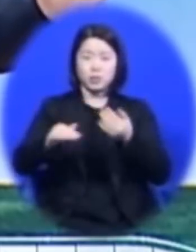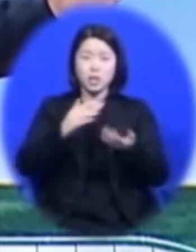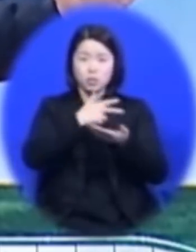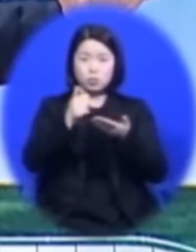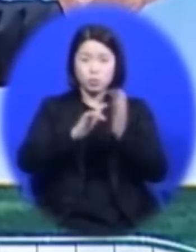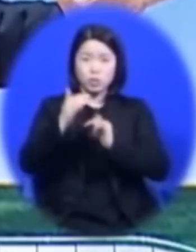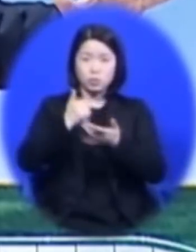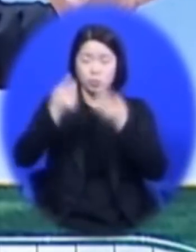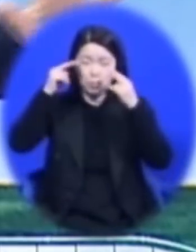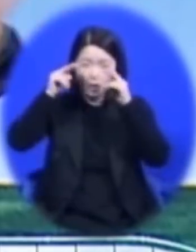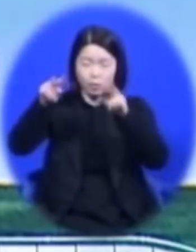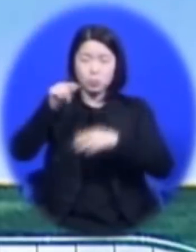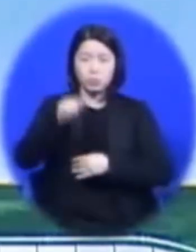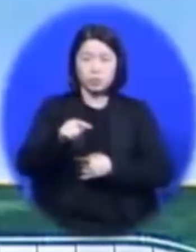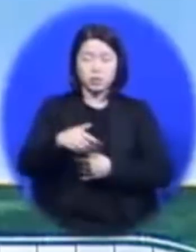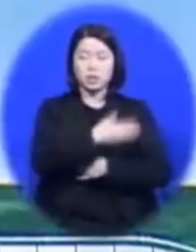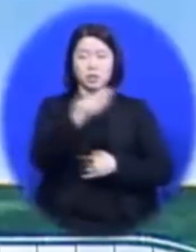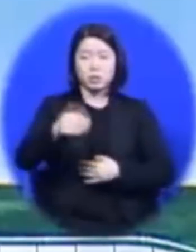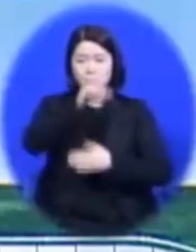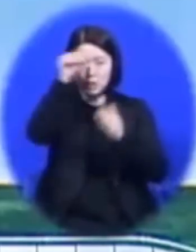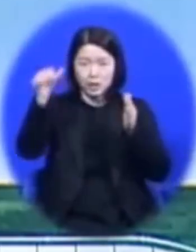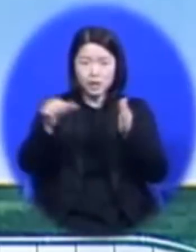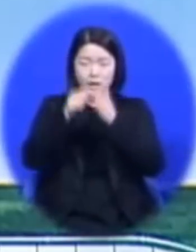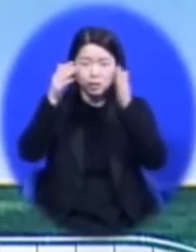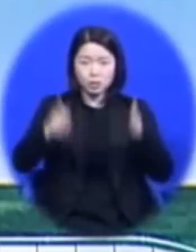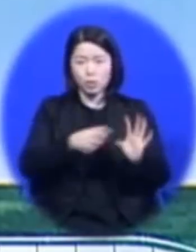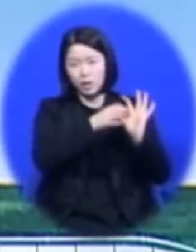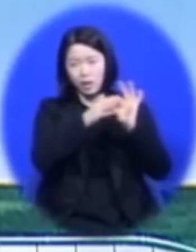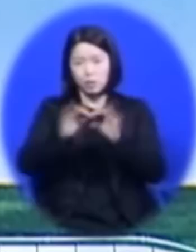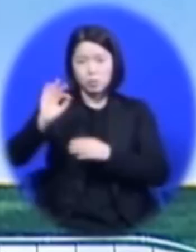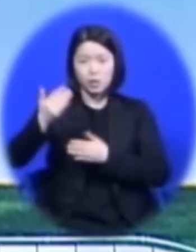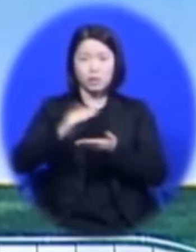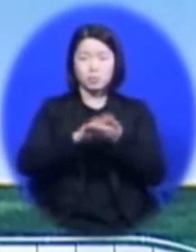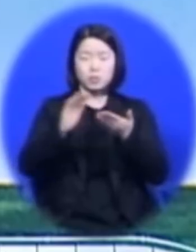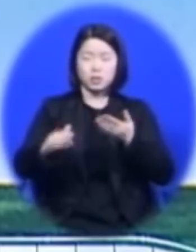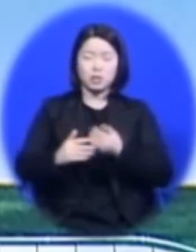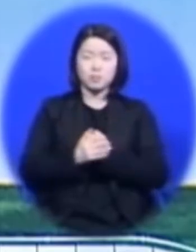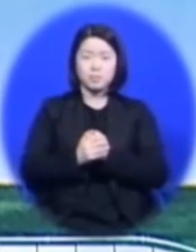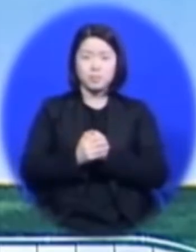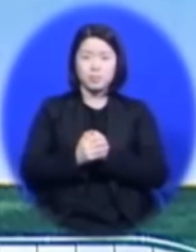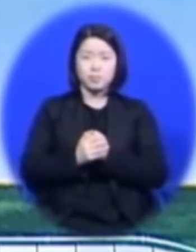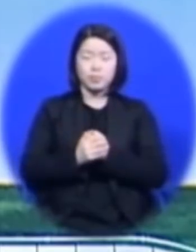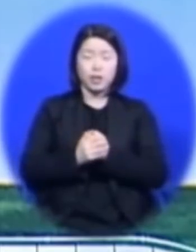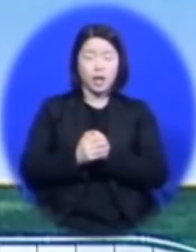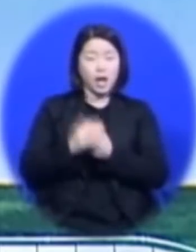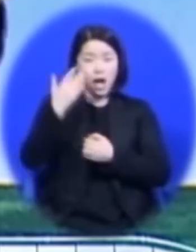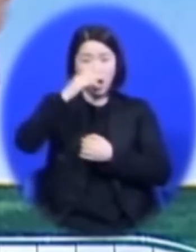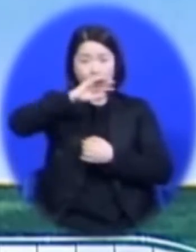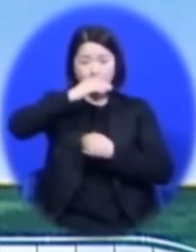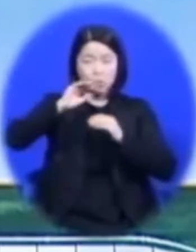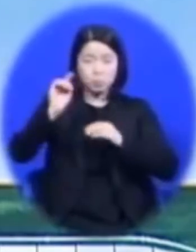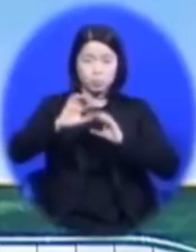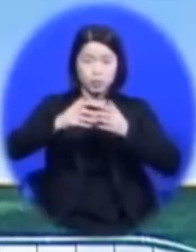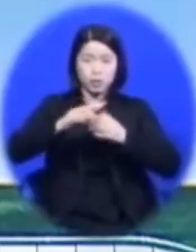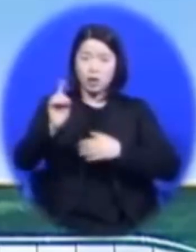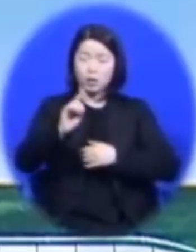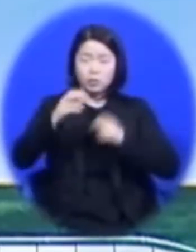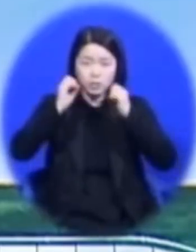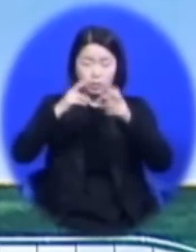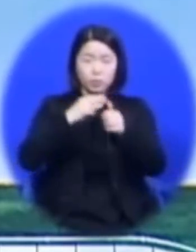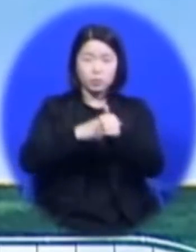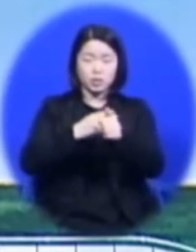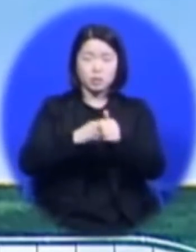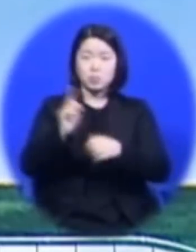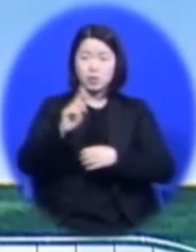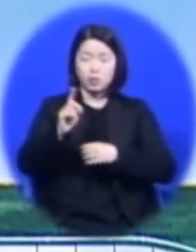바라보는 것은 여러분의 일생이 계속 되어져야 되요 아프리카의 어느 선교사님이 어느날